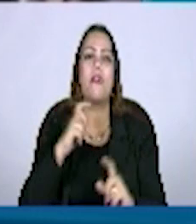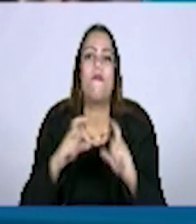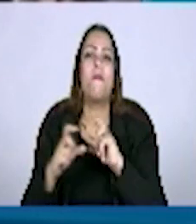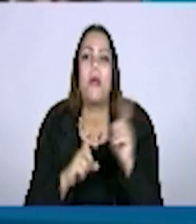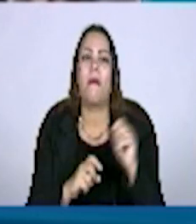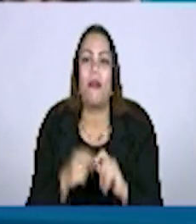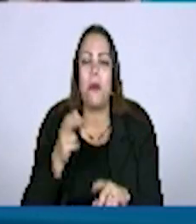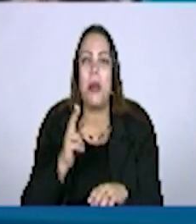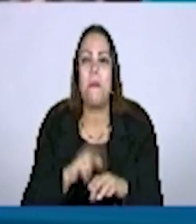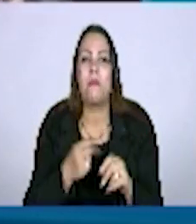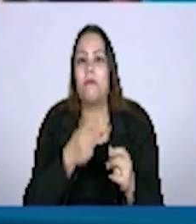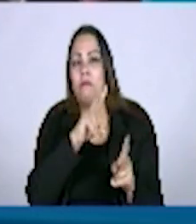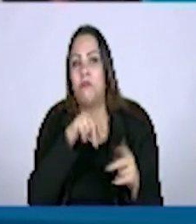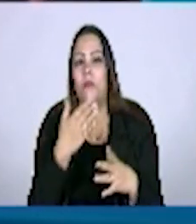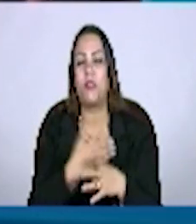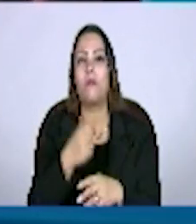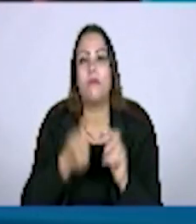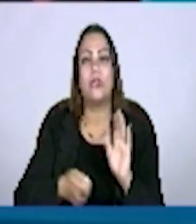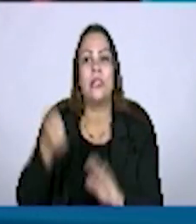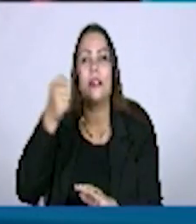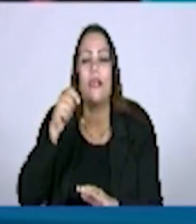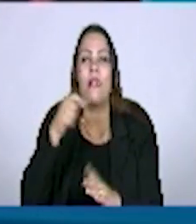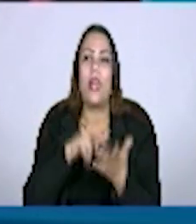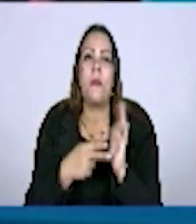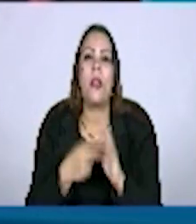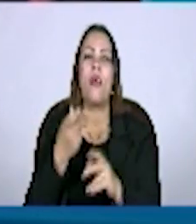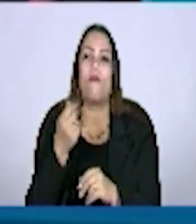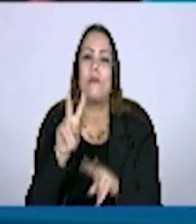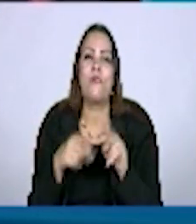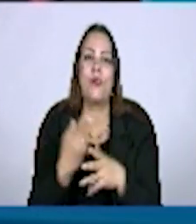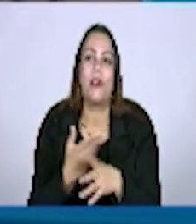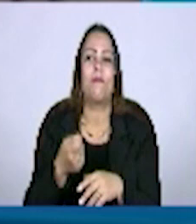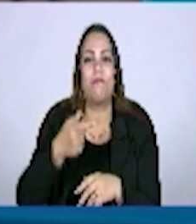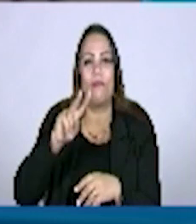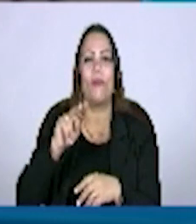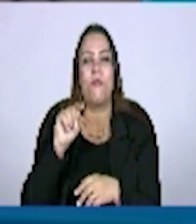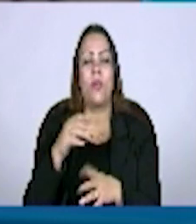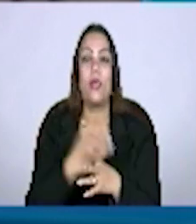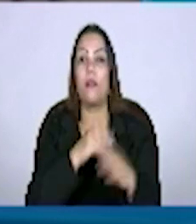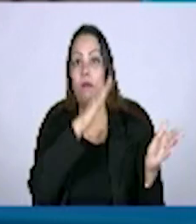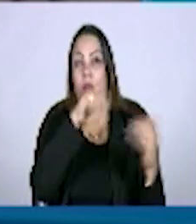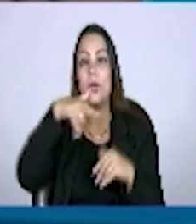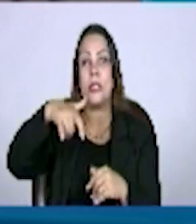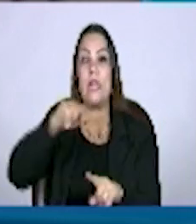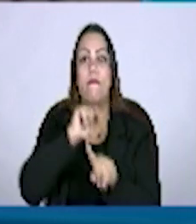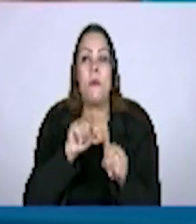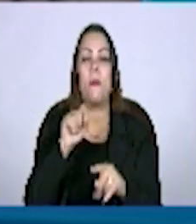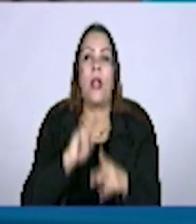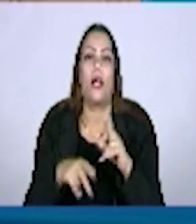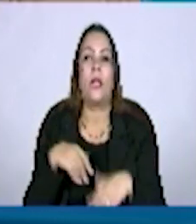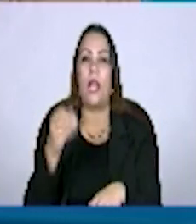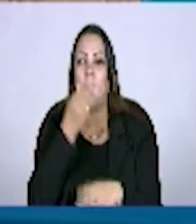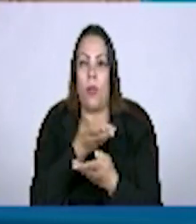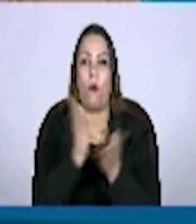الدولار الجمركي زاد فده ؤدي الى زياده الاسعار يعني واحنا بنستورد حوالي 60% من احتياجاتنا